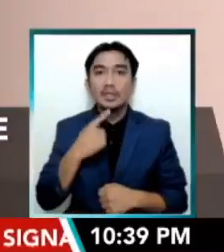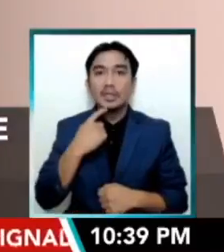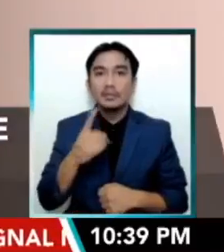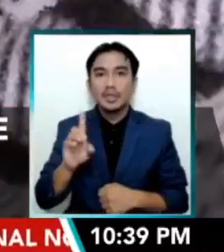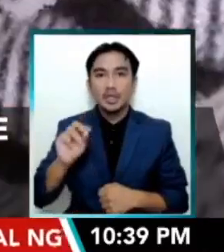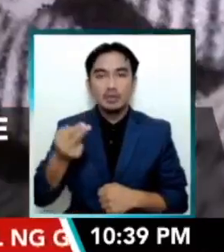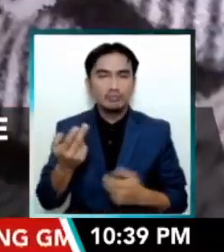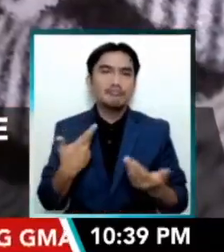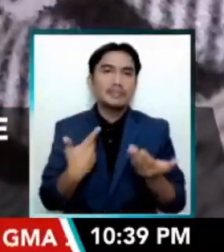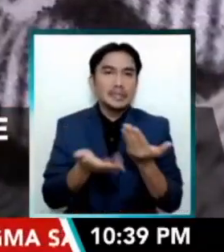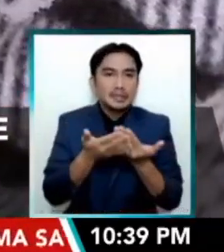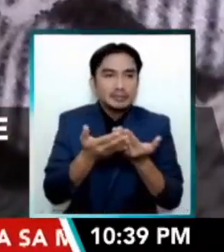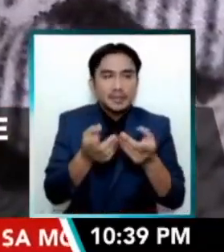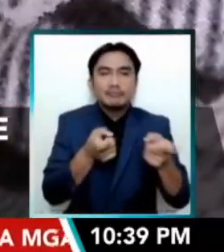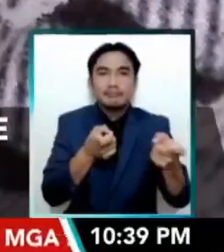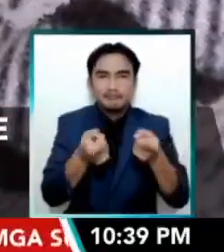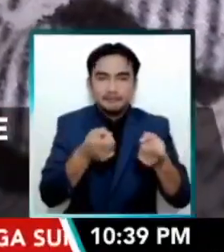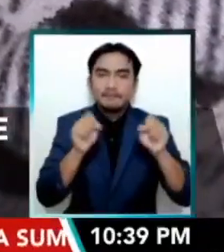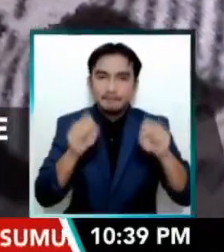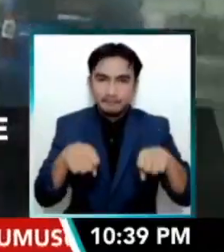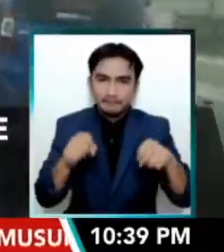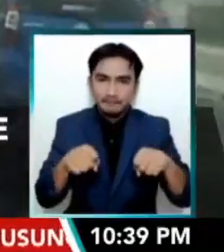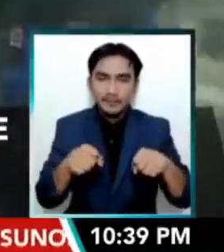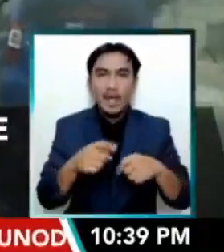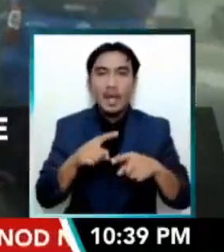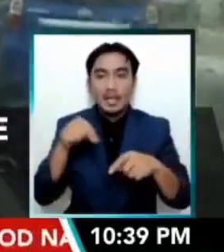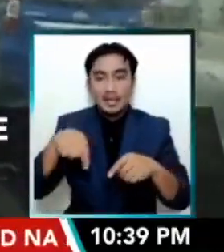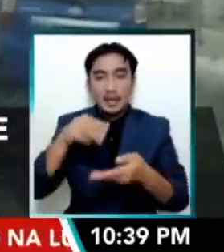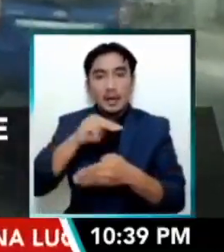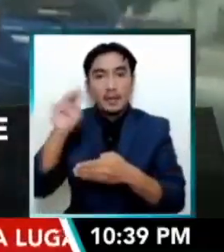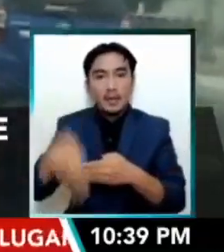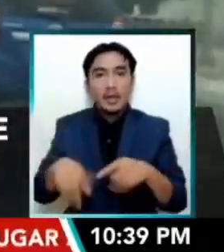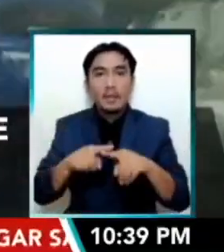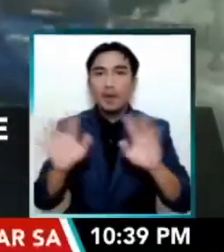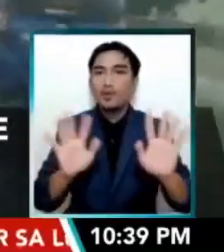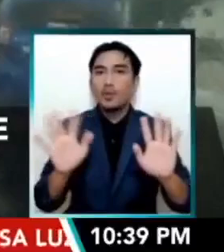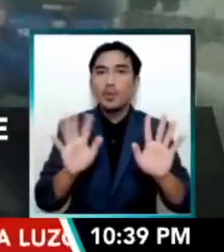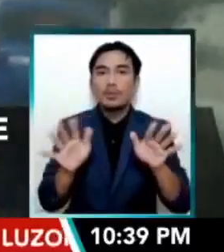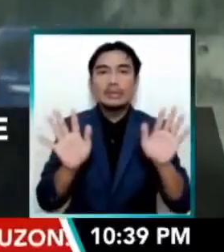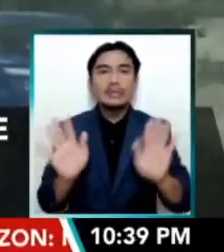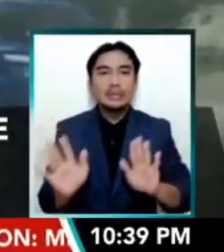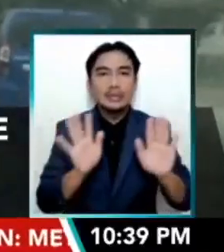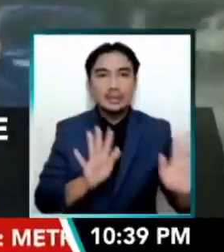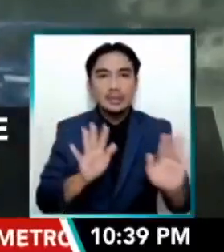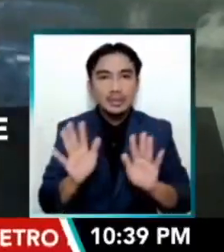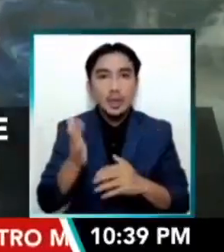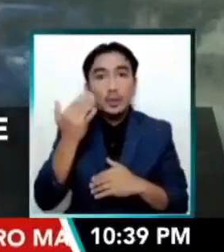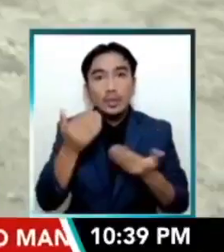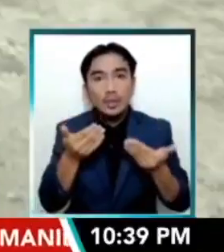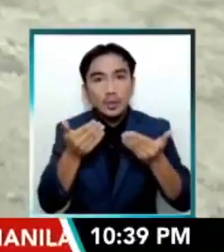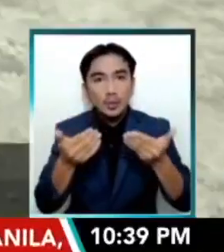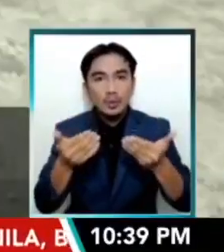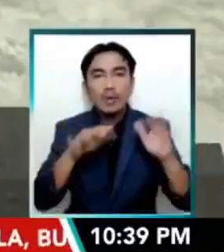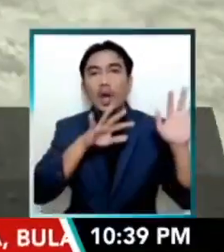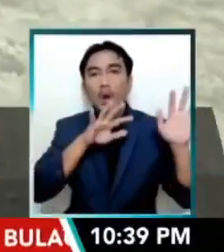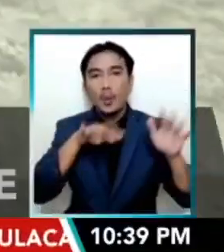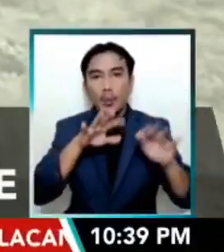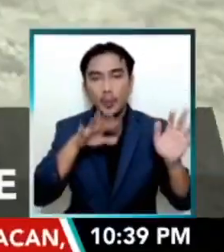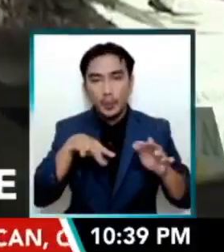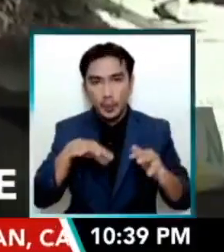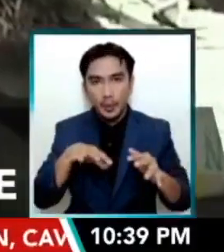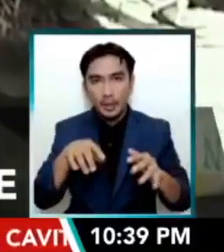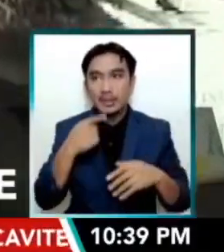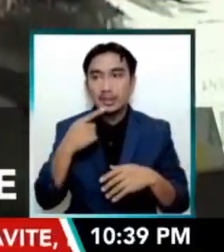dengue sa Metro Manila. Pero hindi raw dapat pakampante lalo na't patuloy ang pag-ulan. Sa ilang bahagi ng Bicol